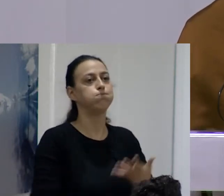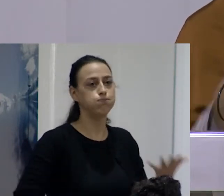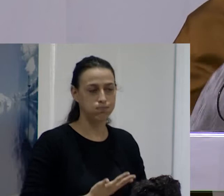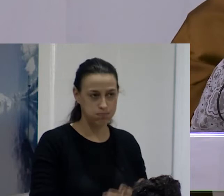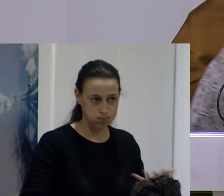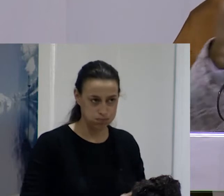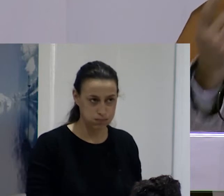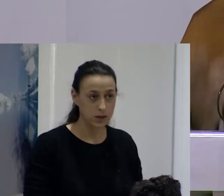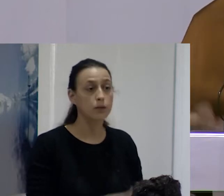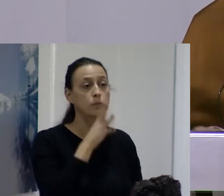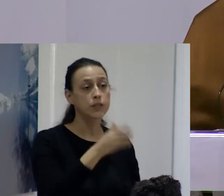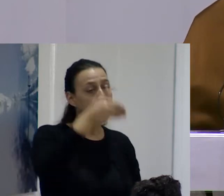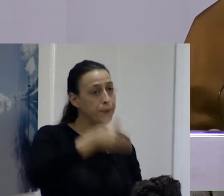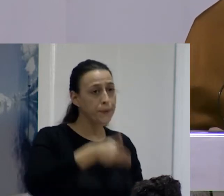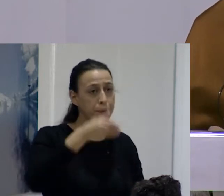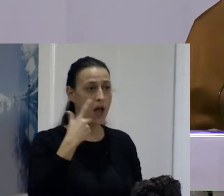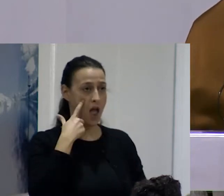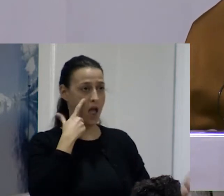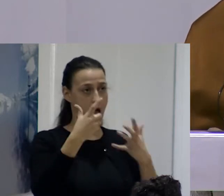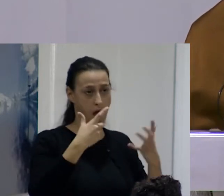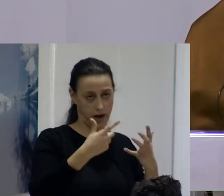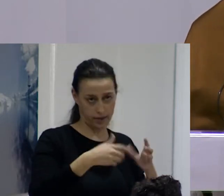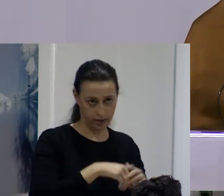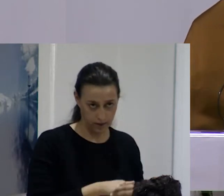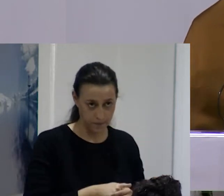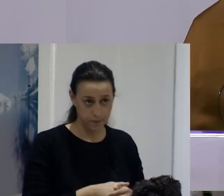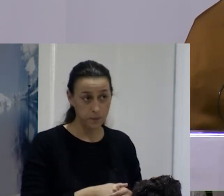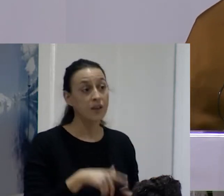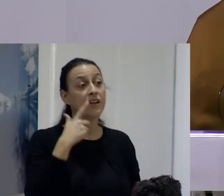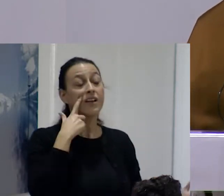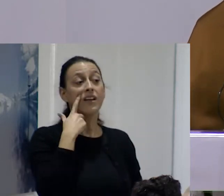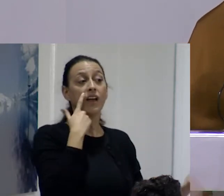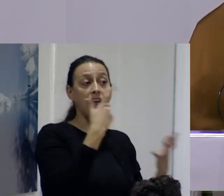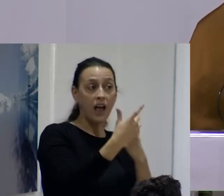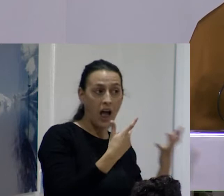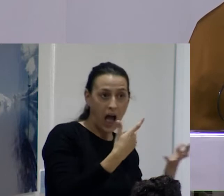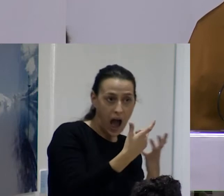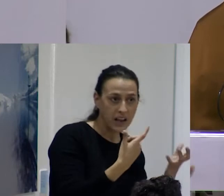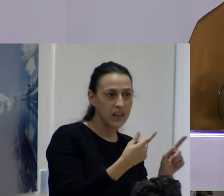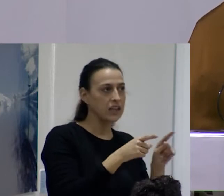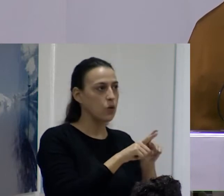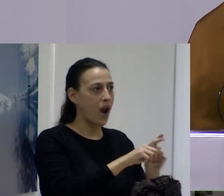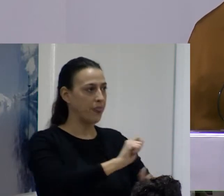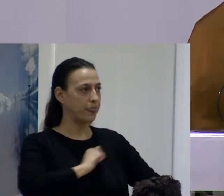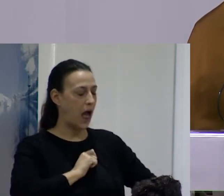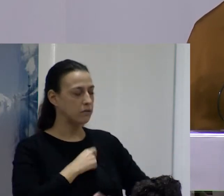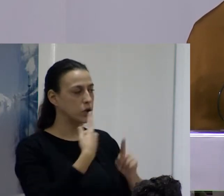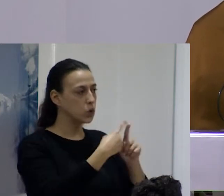s'expliquen els fets objectius. Amb la intuïció de l'art s'entenen els fets subjectius i amb